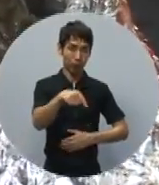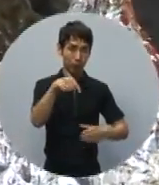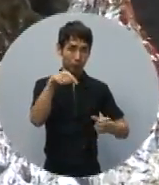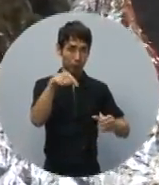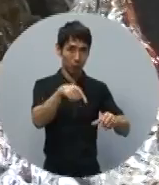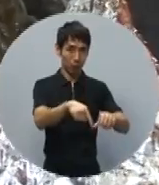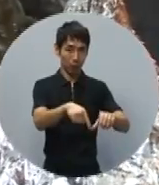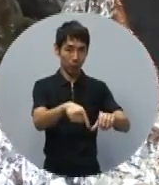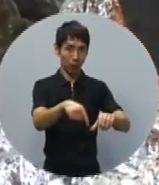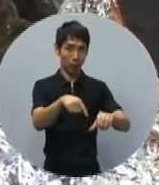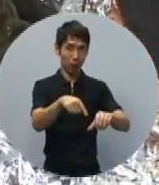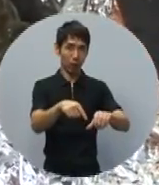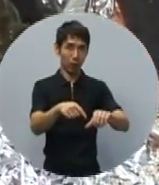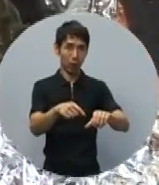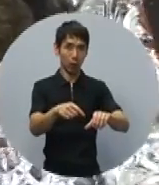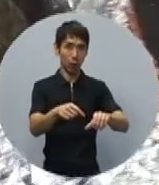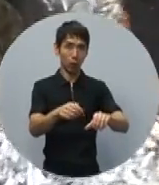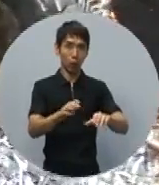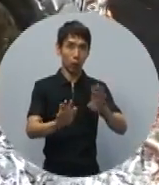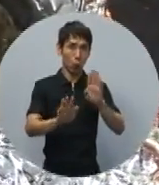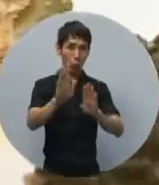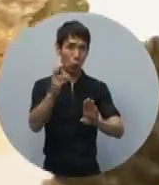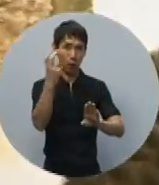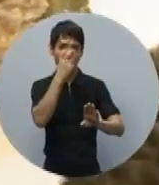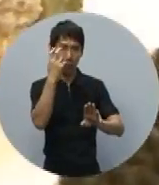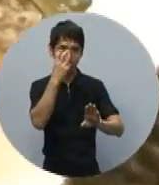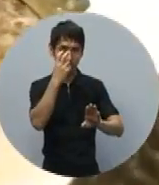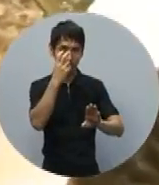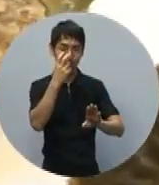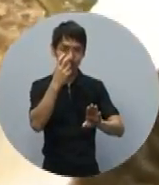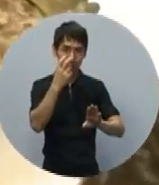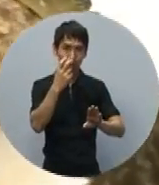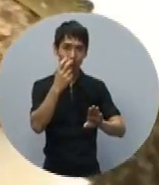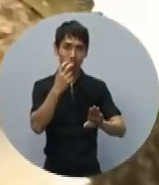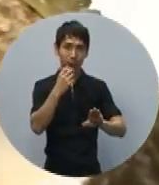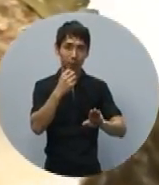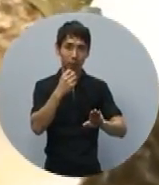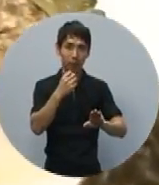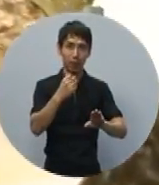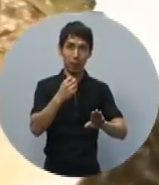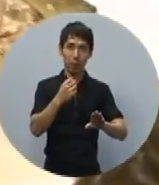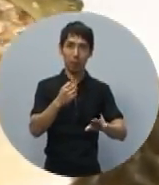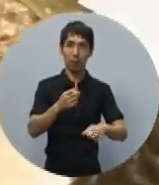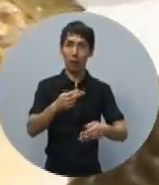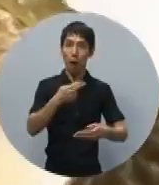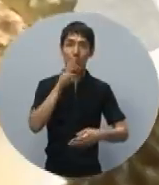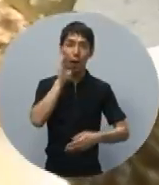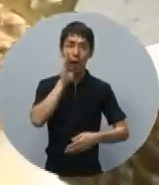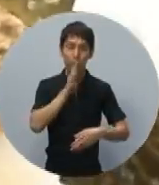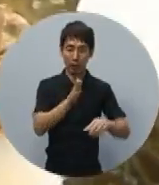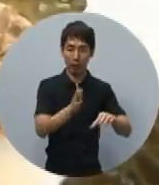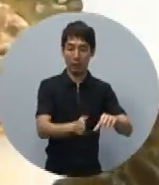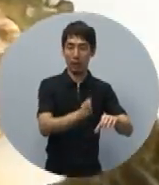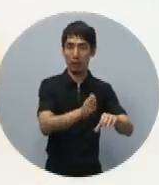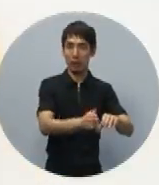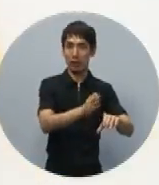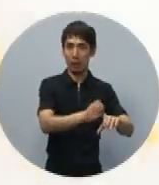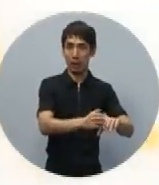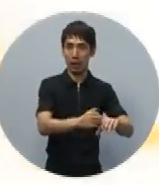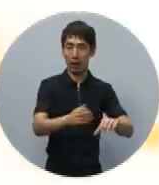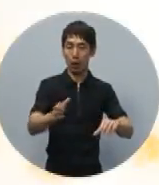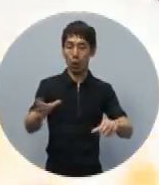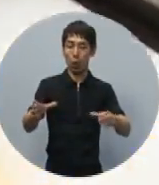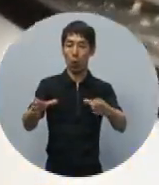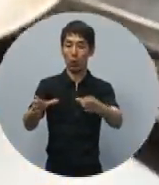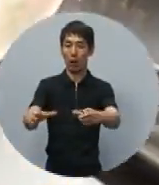串などを使って焼き具合を確認。焼けたら食べやすい大きさに切ってお皿に盛り付けてください